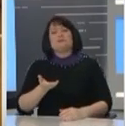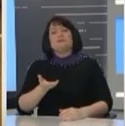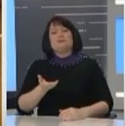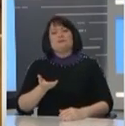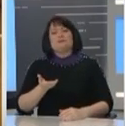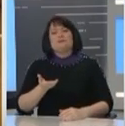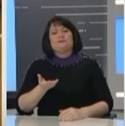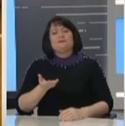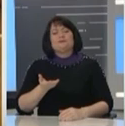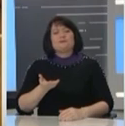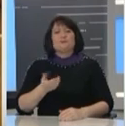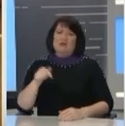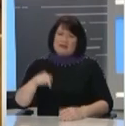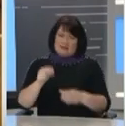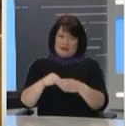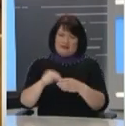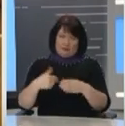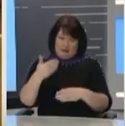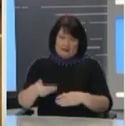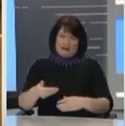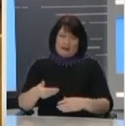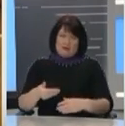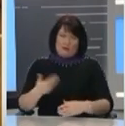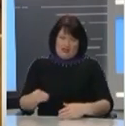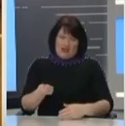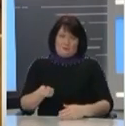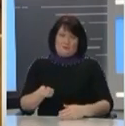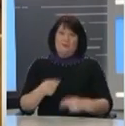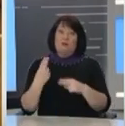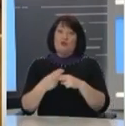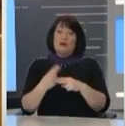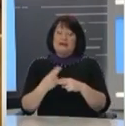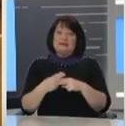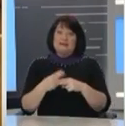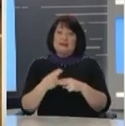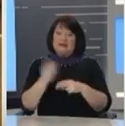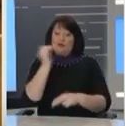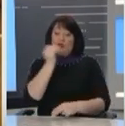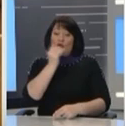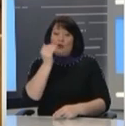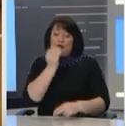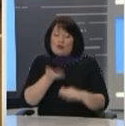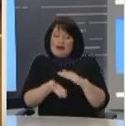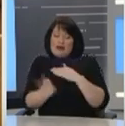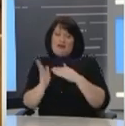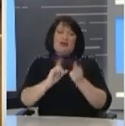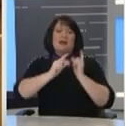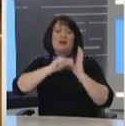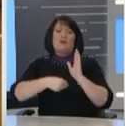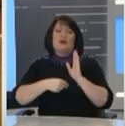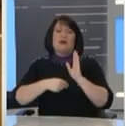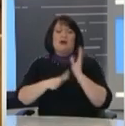η σημερινή ψηφοφορία θα είναι καθοριστική για την επιτάχυνση της εξόδου της χώρας από τα